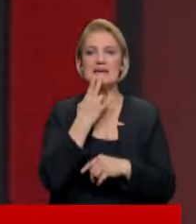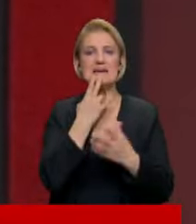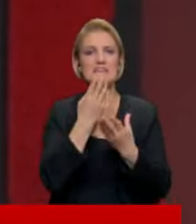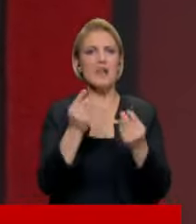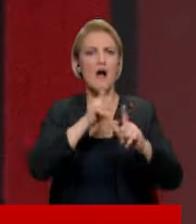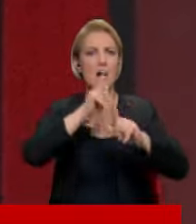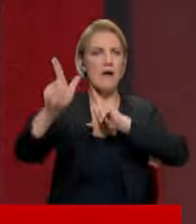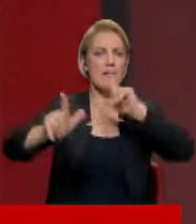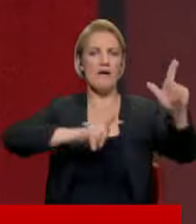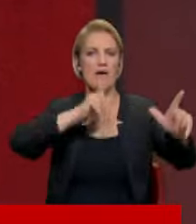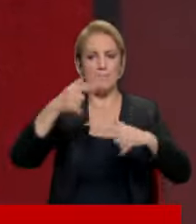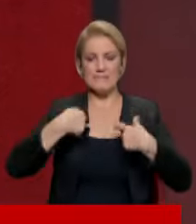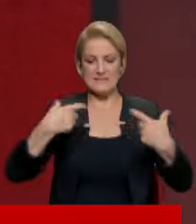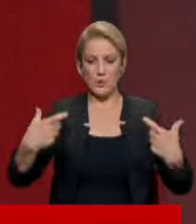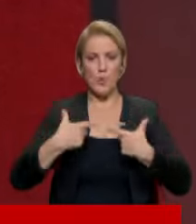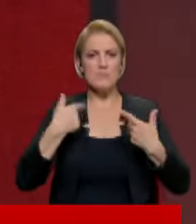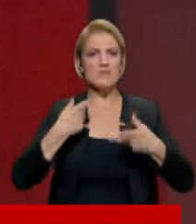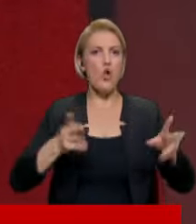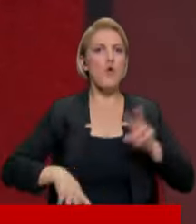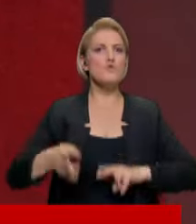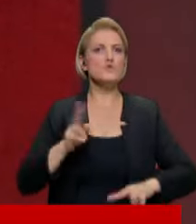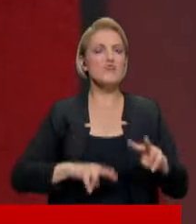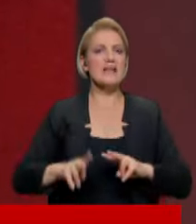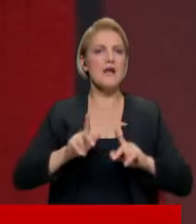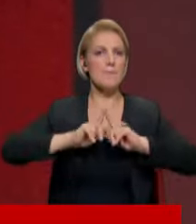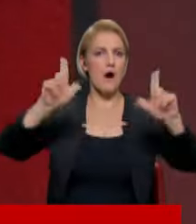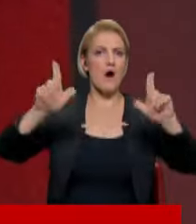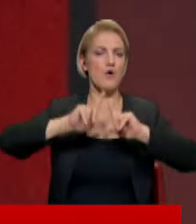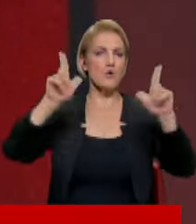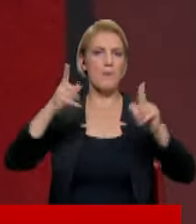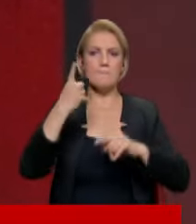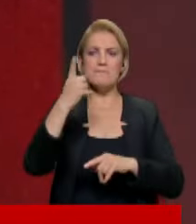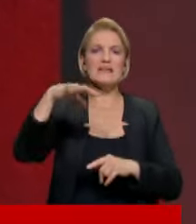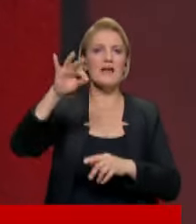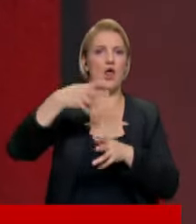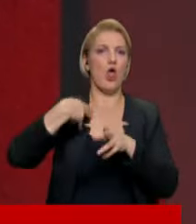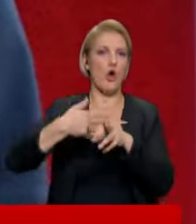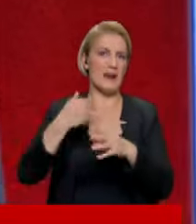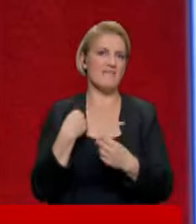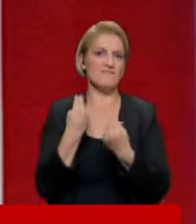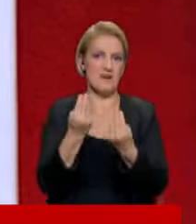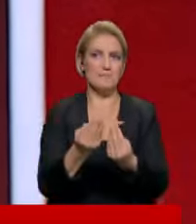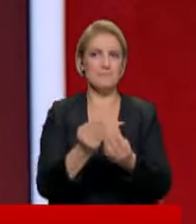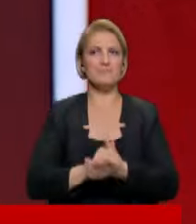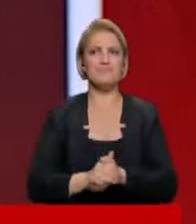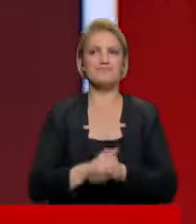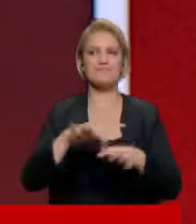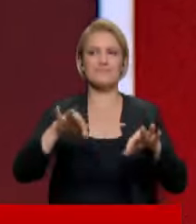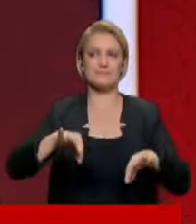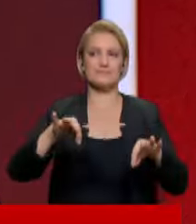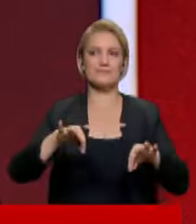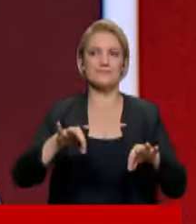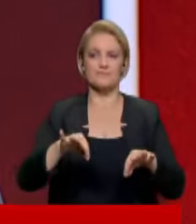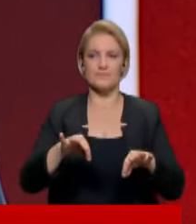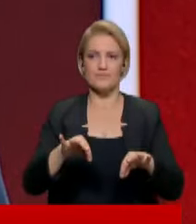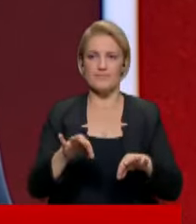feryat ediyor bizi koruyun bizi öldürecekler diye bir tane örnek verelim Eee şimdi